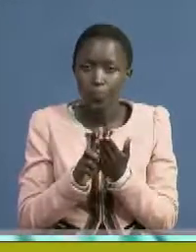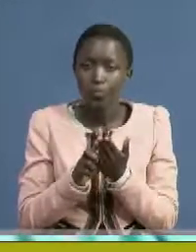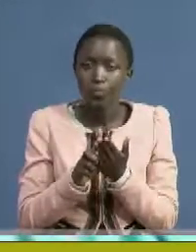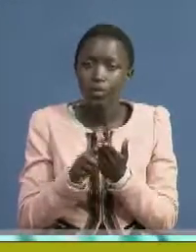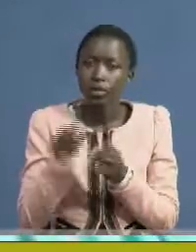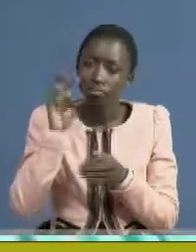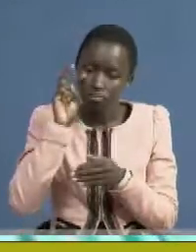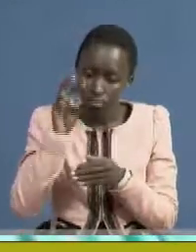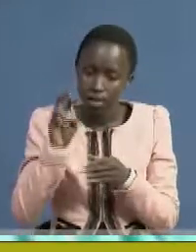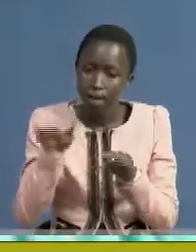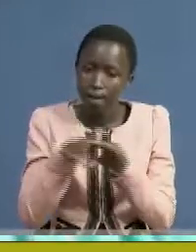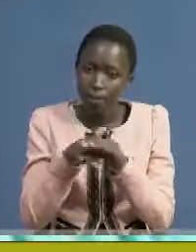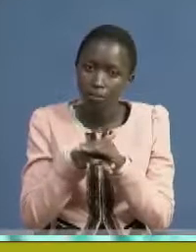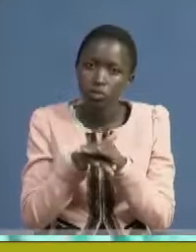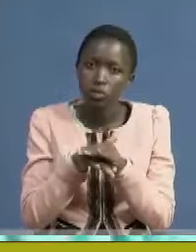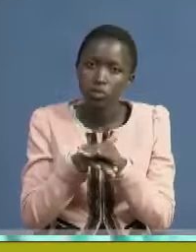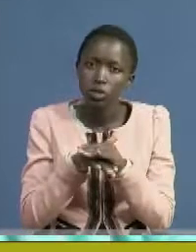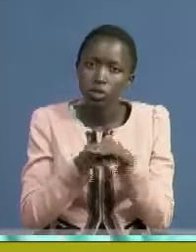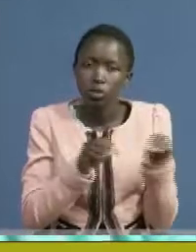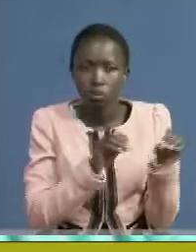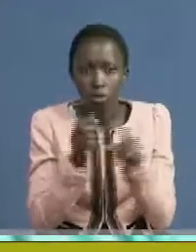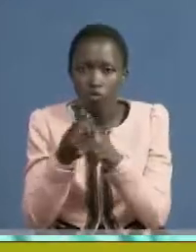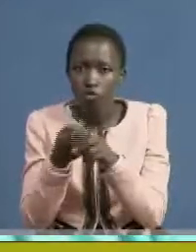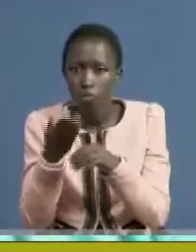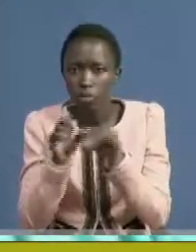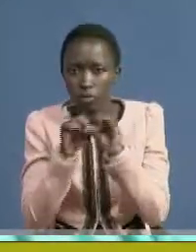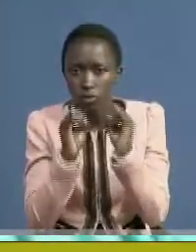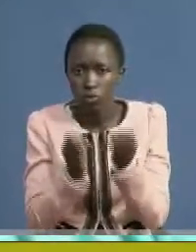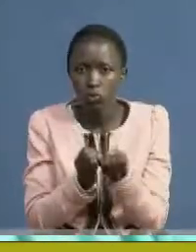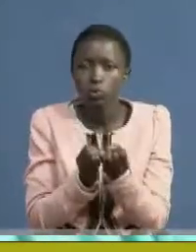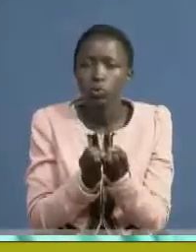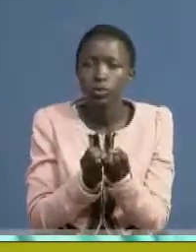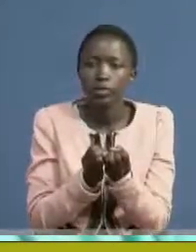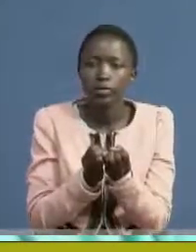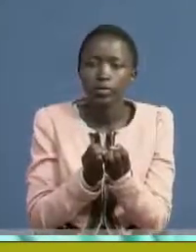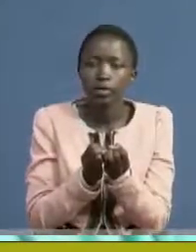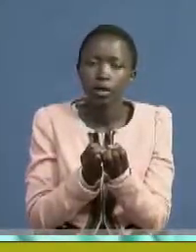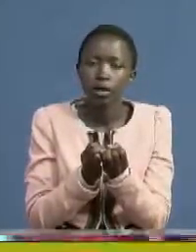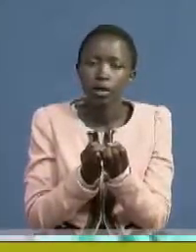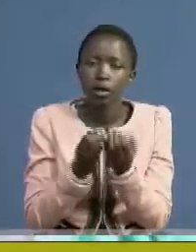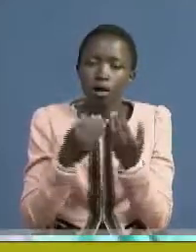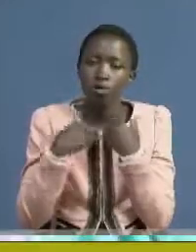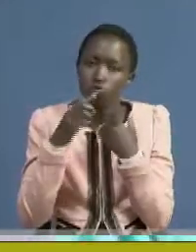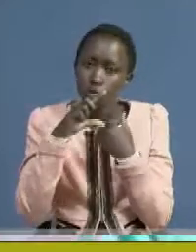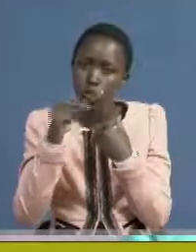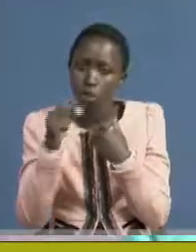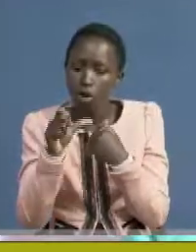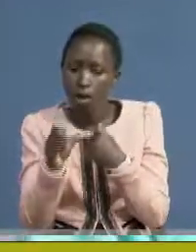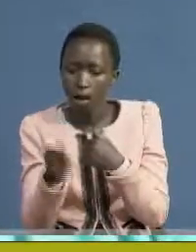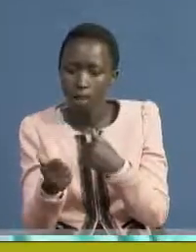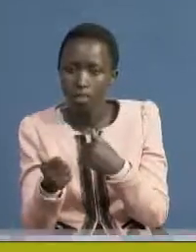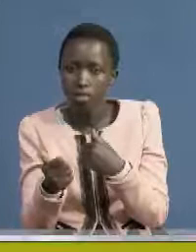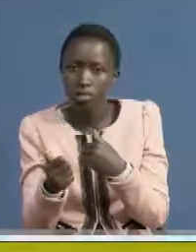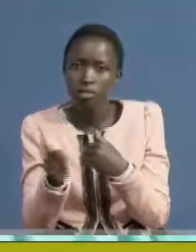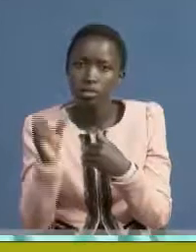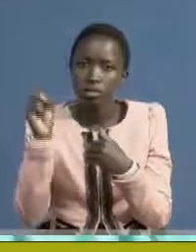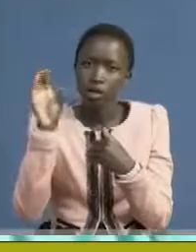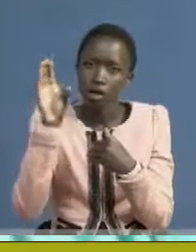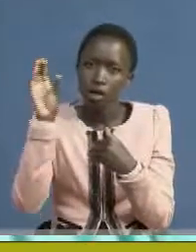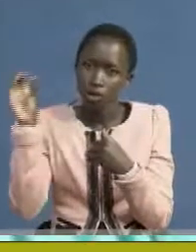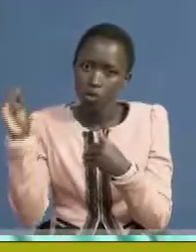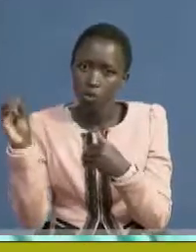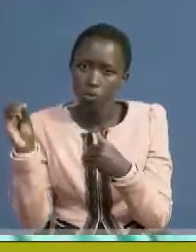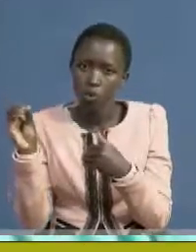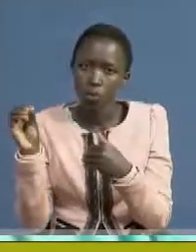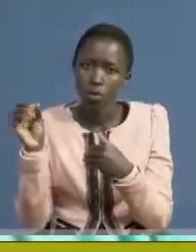You have seen members have run away from that institution. They have gone into other SACCOs